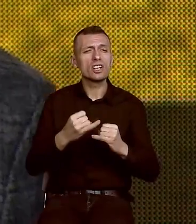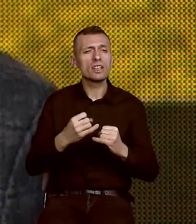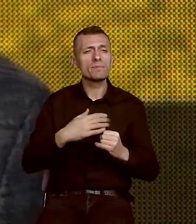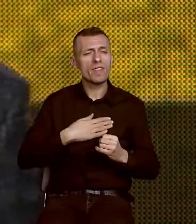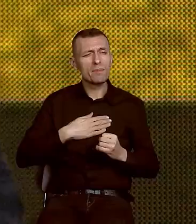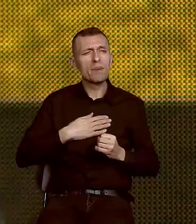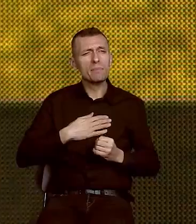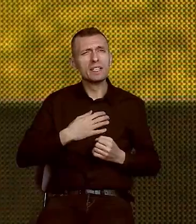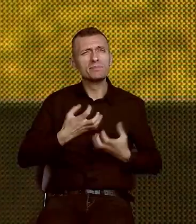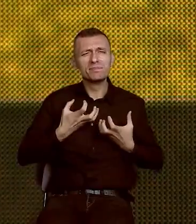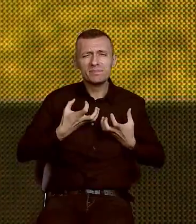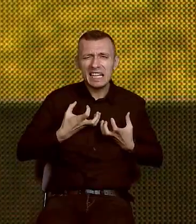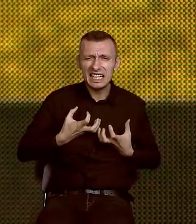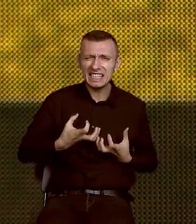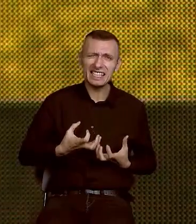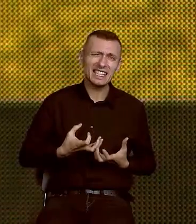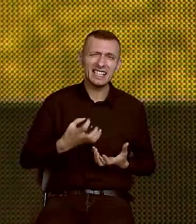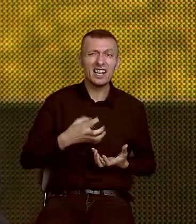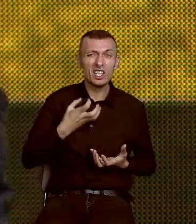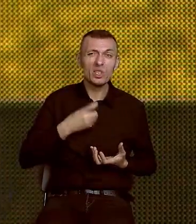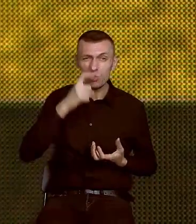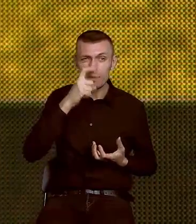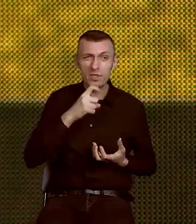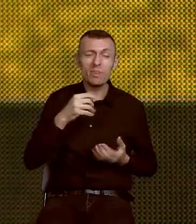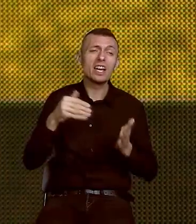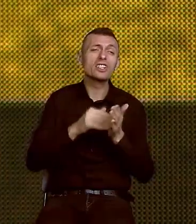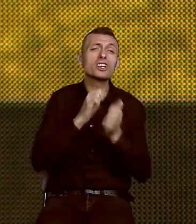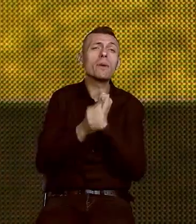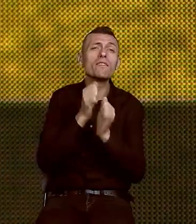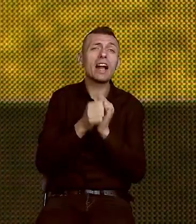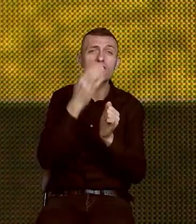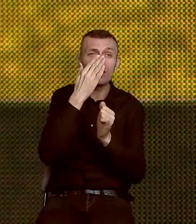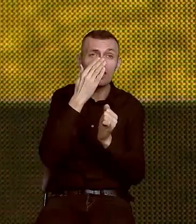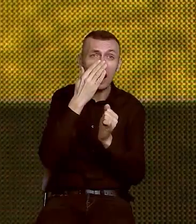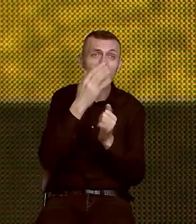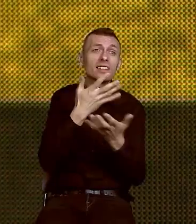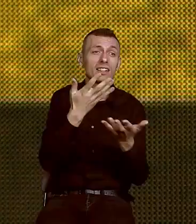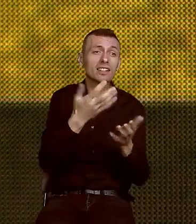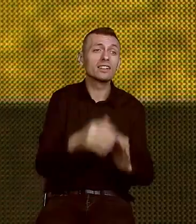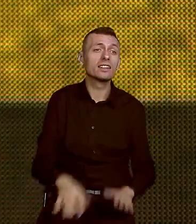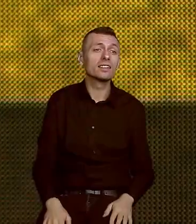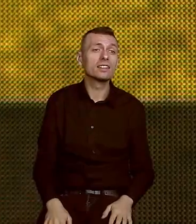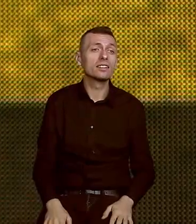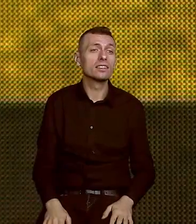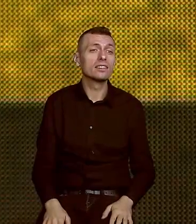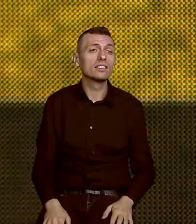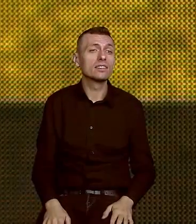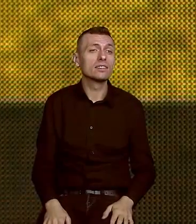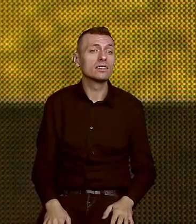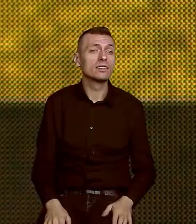pragnieniami walczyć. Jak można to zrobić? Po pierwsze, ucz się i poznawaj